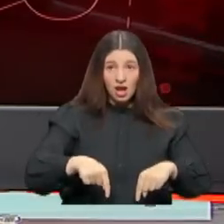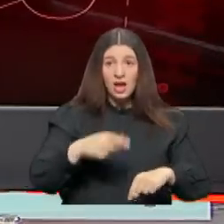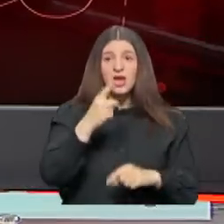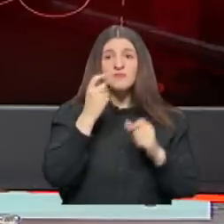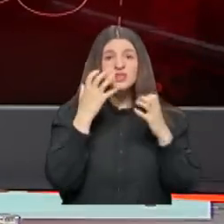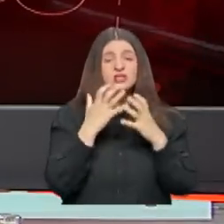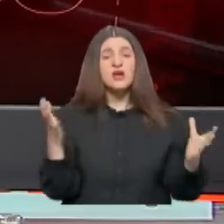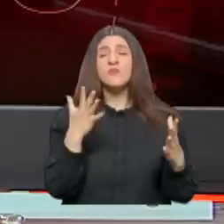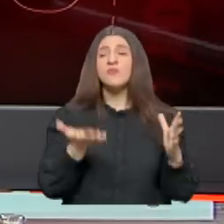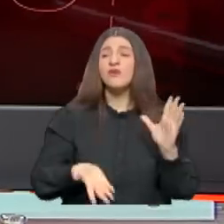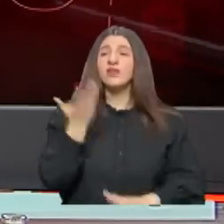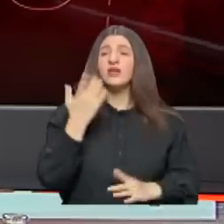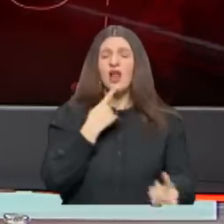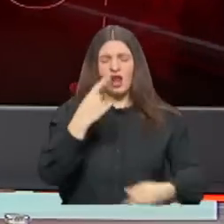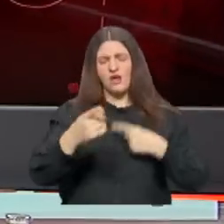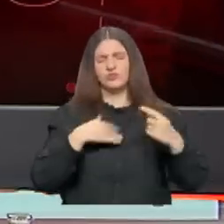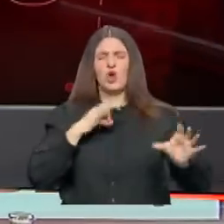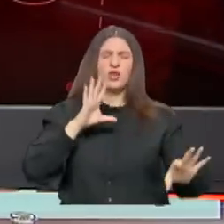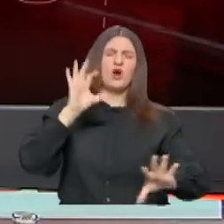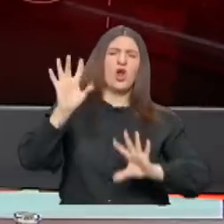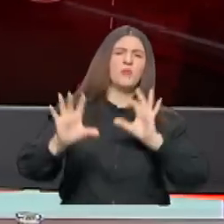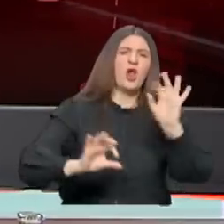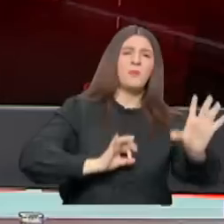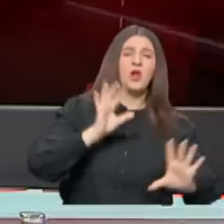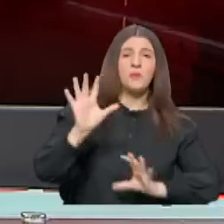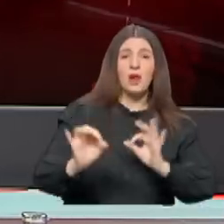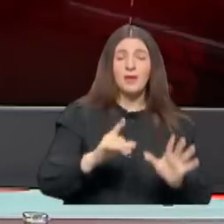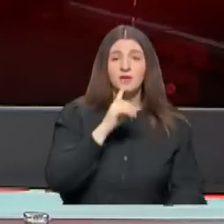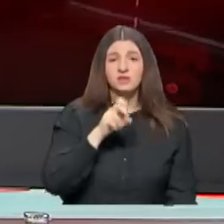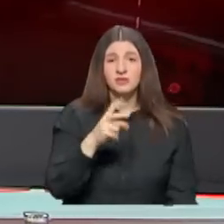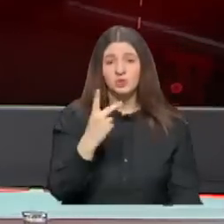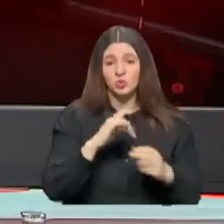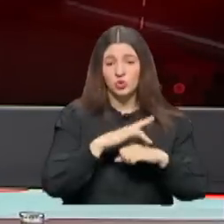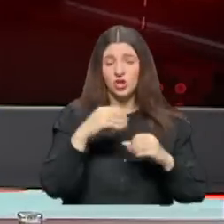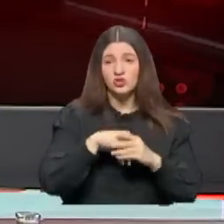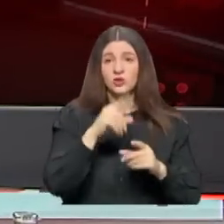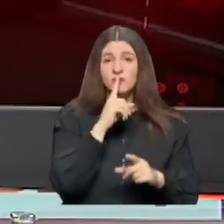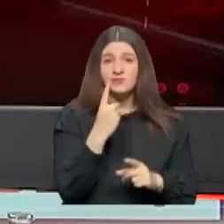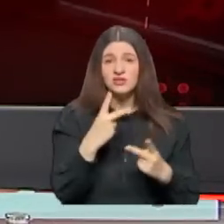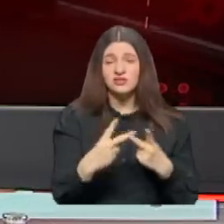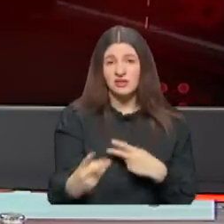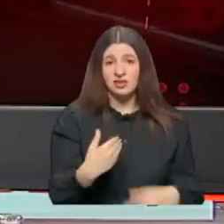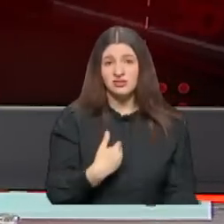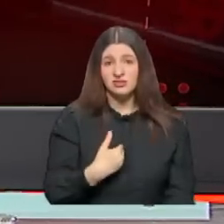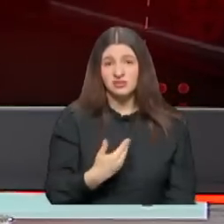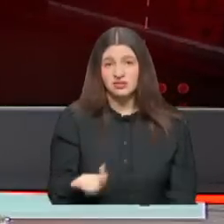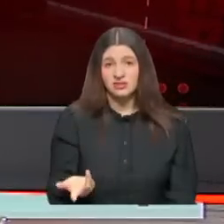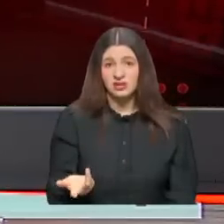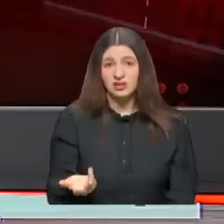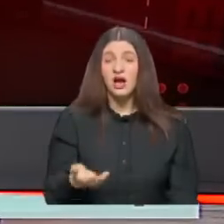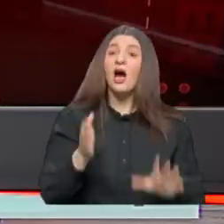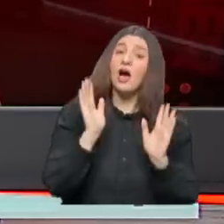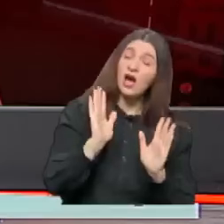Bir yıl laf duyuyorsunuz. Şöyleyiz böyleyiz diye. 181 ülke arasında 101. sıradayız.